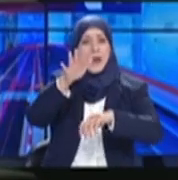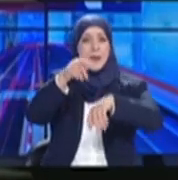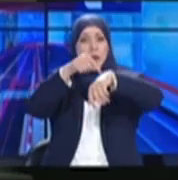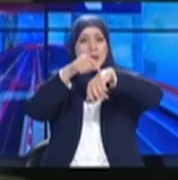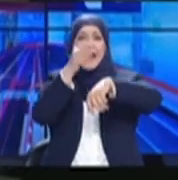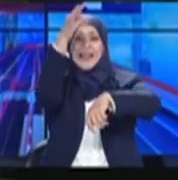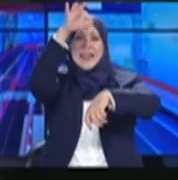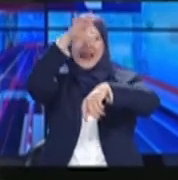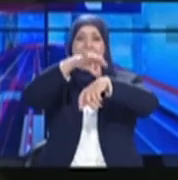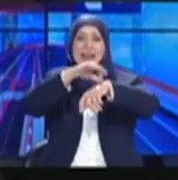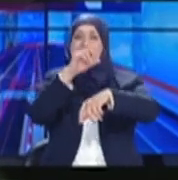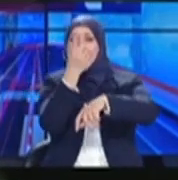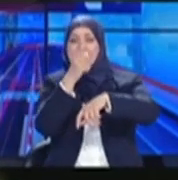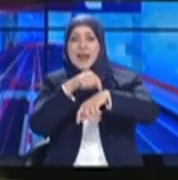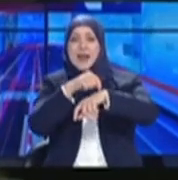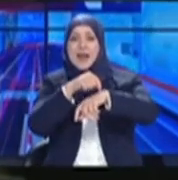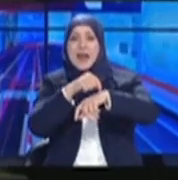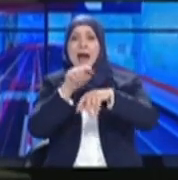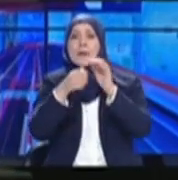حسب الدراسات